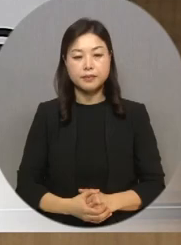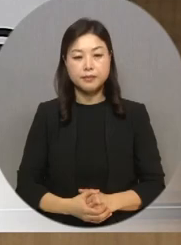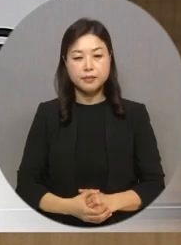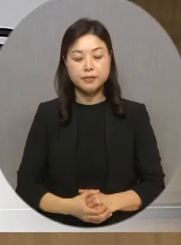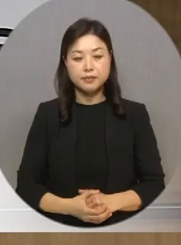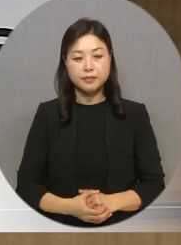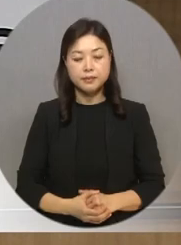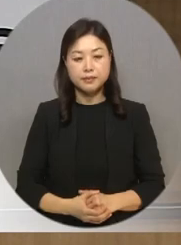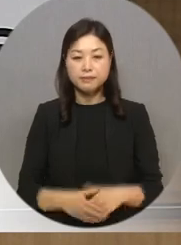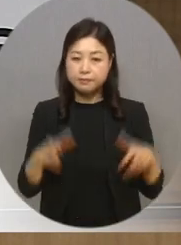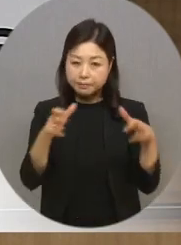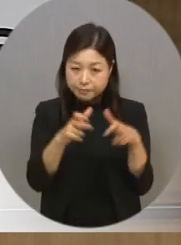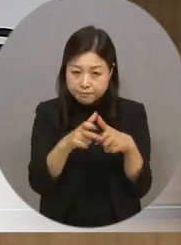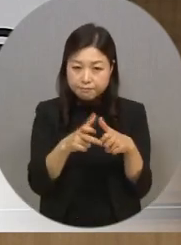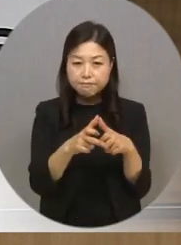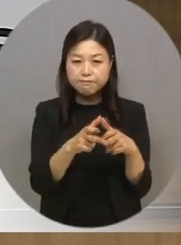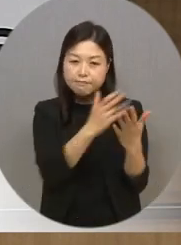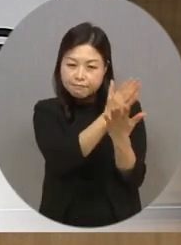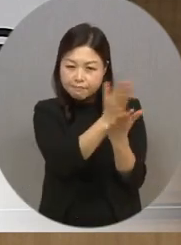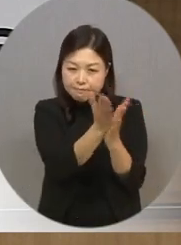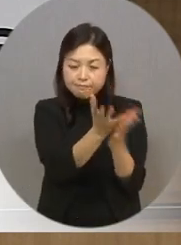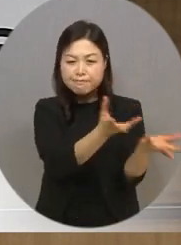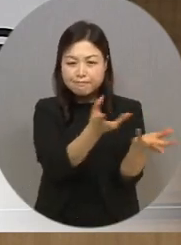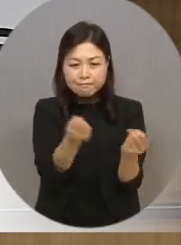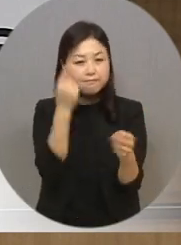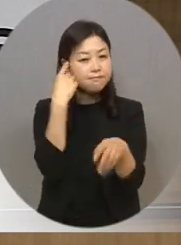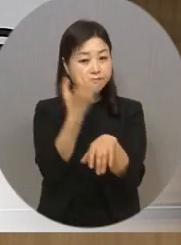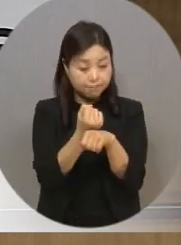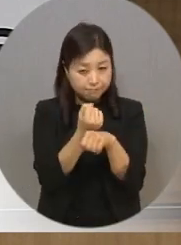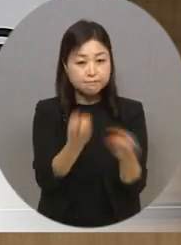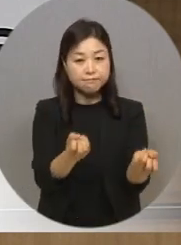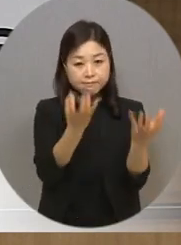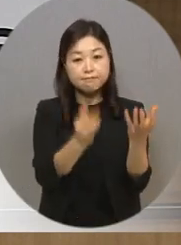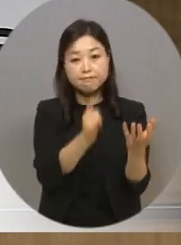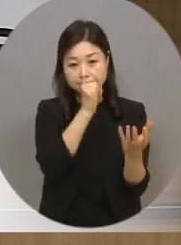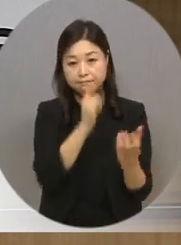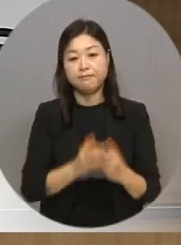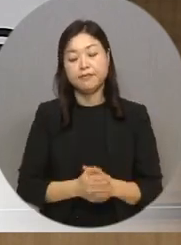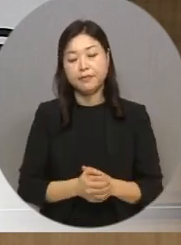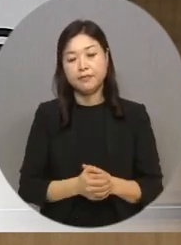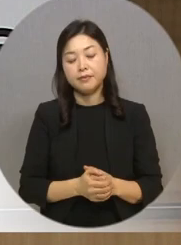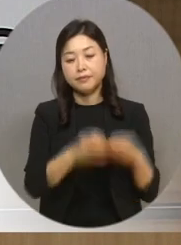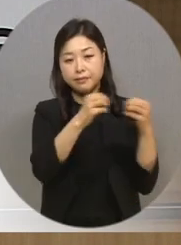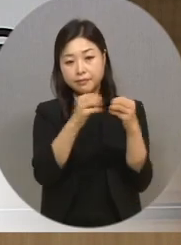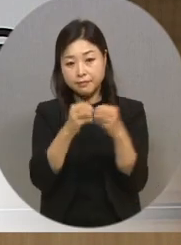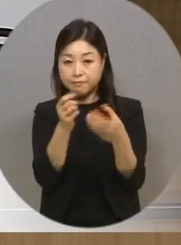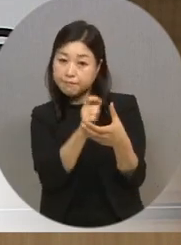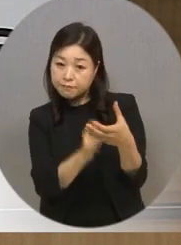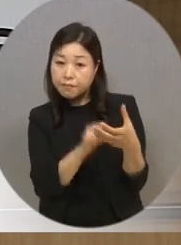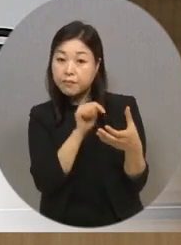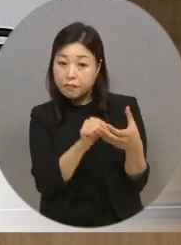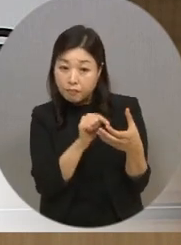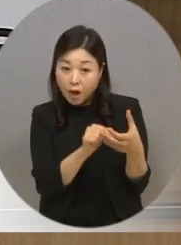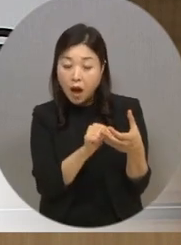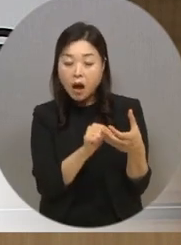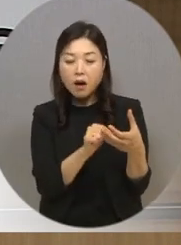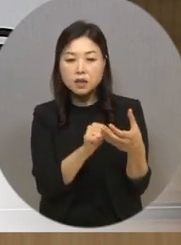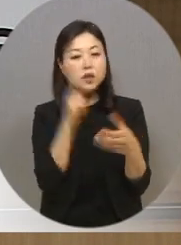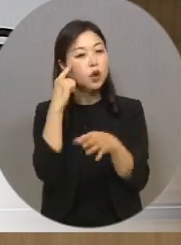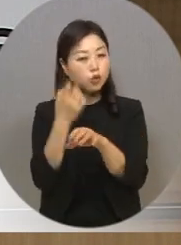쪽에서 수많은 학술대회가 있어요. 근데 문학을 가지고 하는 학술대회는